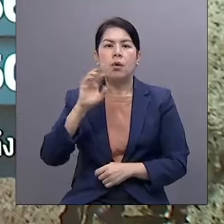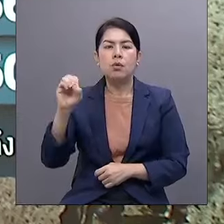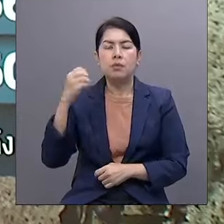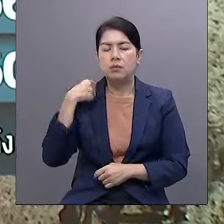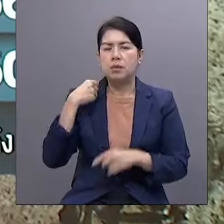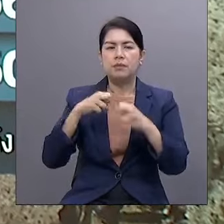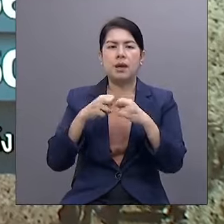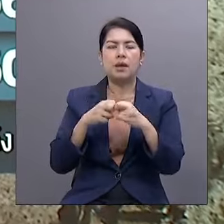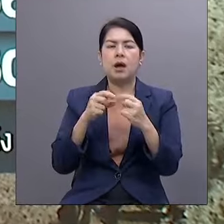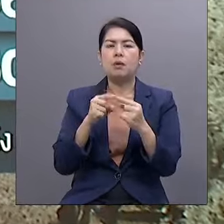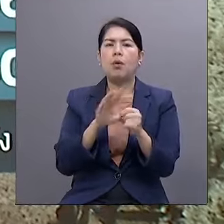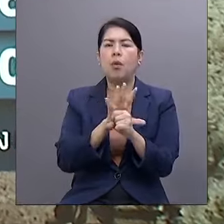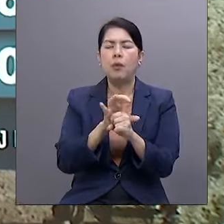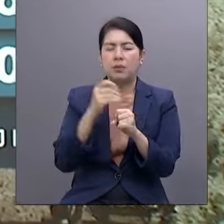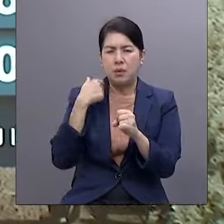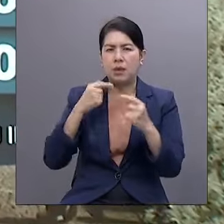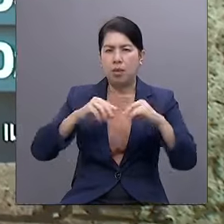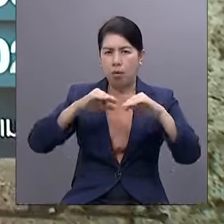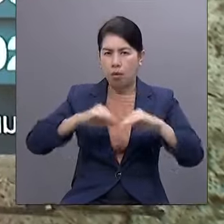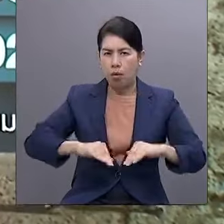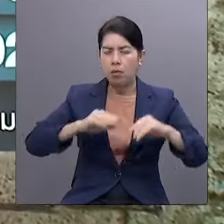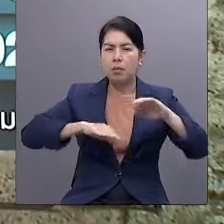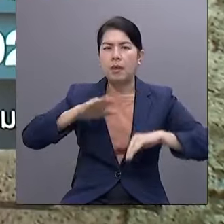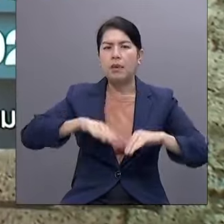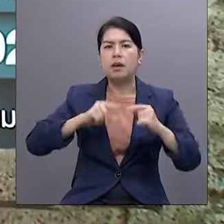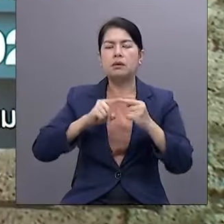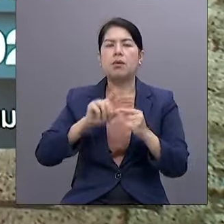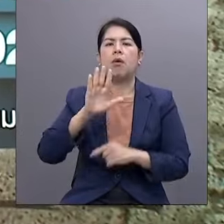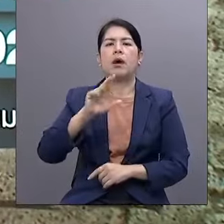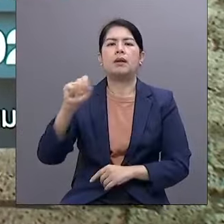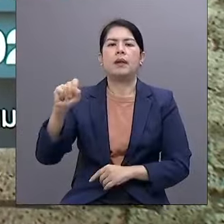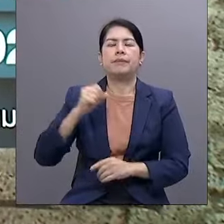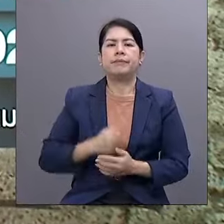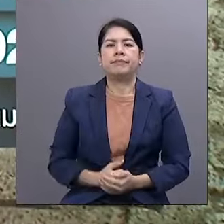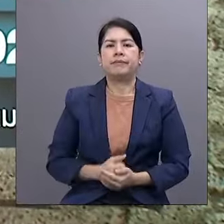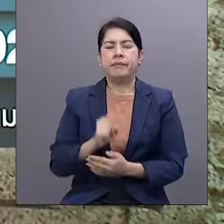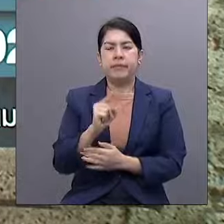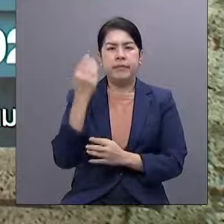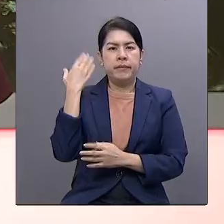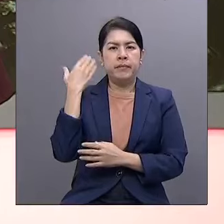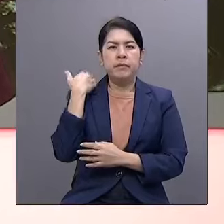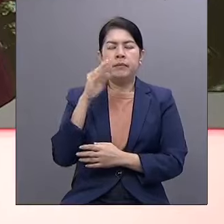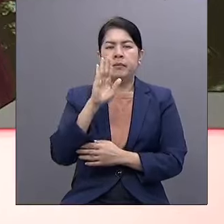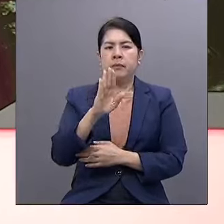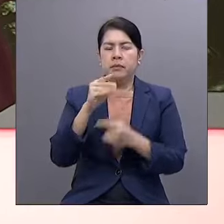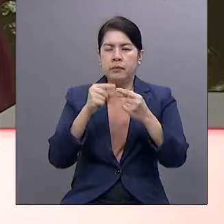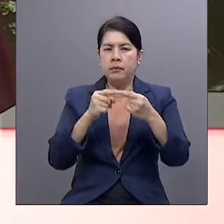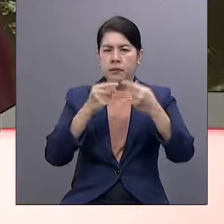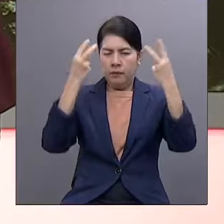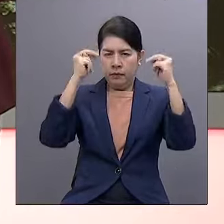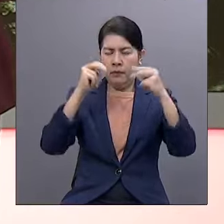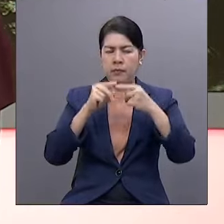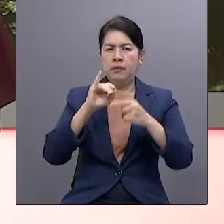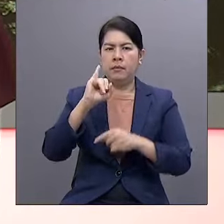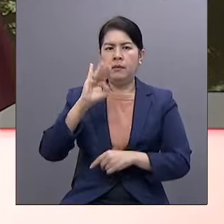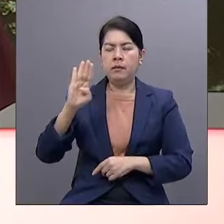ทำให้ตัวเลขดังกล่าวลดลงเหลือไม่ถึง 500,000 คนค่ะขณะที่ในสมัยรัฐบาลไบเดนมีคนลักลอบเข้าสหรัฐเพิ่ม